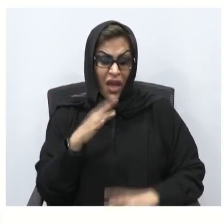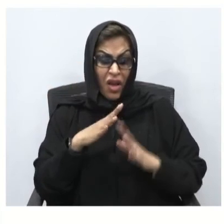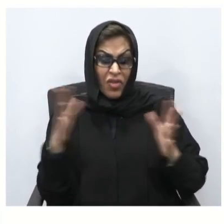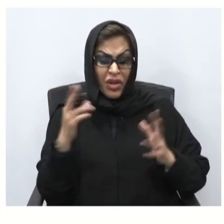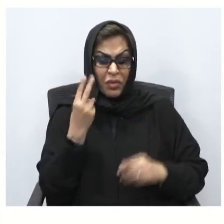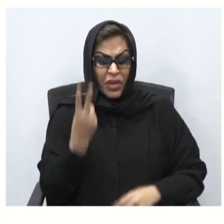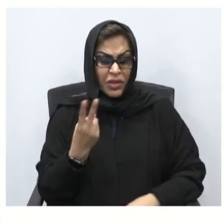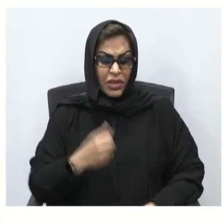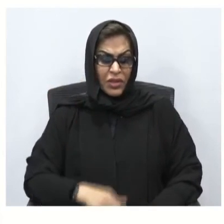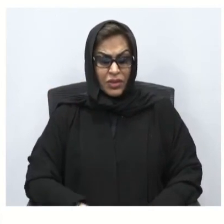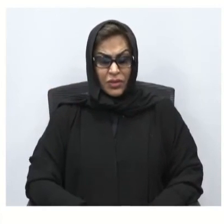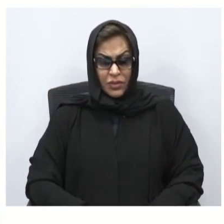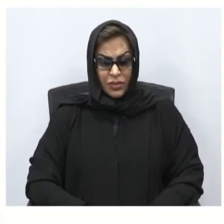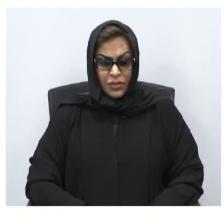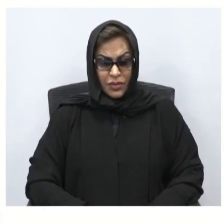من